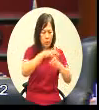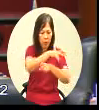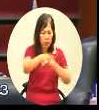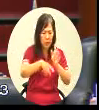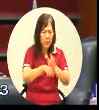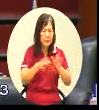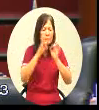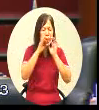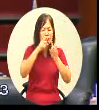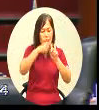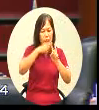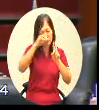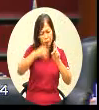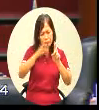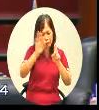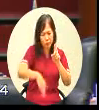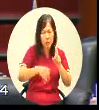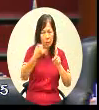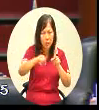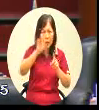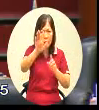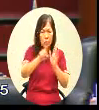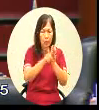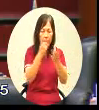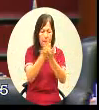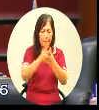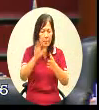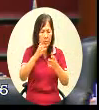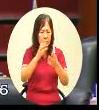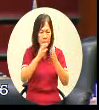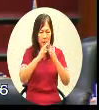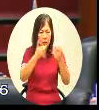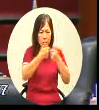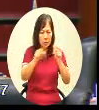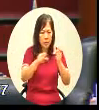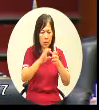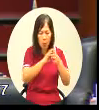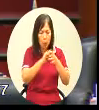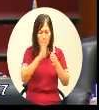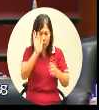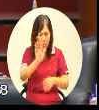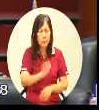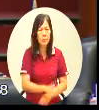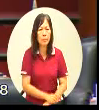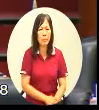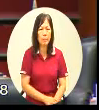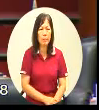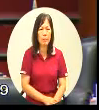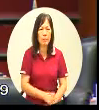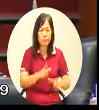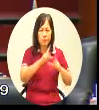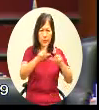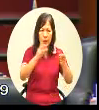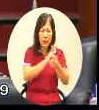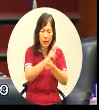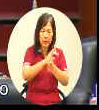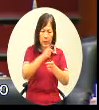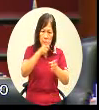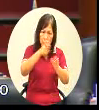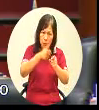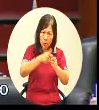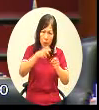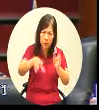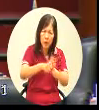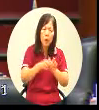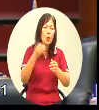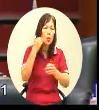好，我想这当地的我们议会同仁也非常关心哈、哦，所以我觉得哎，大林炼油厂未来